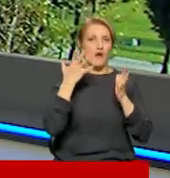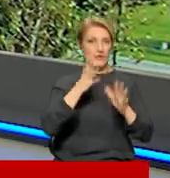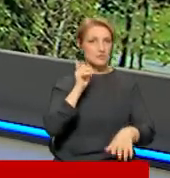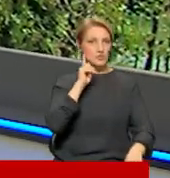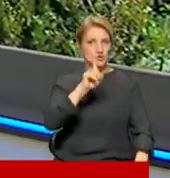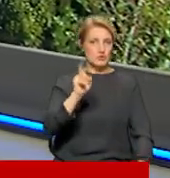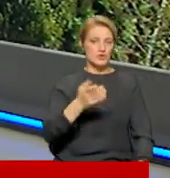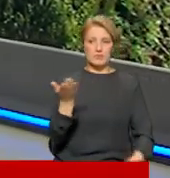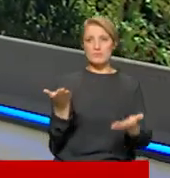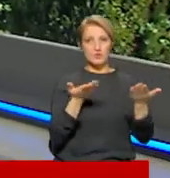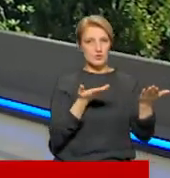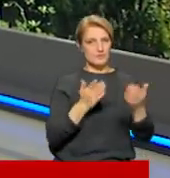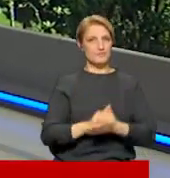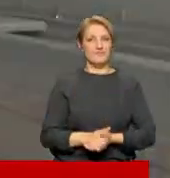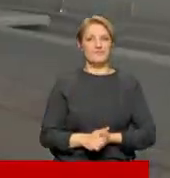işte buyurun